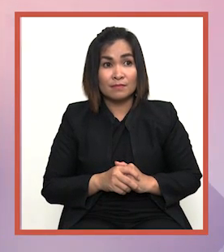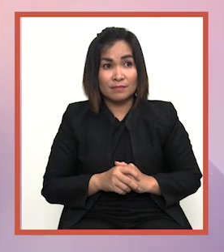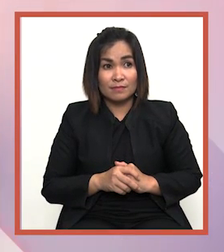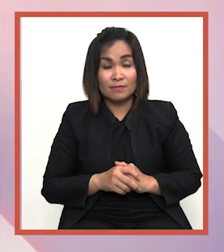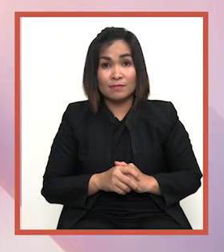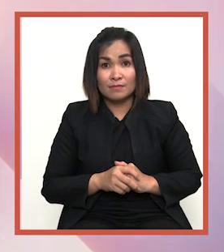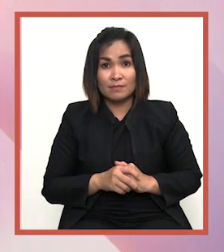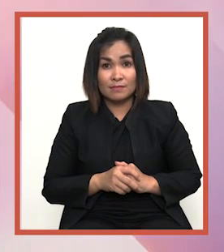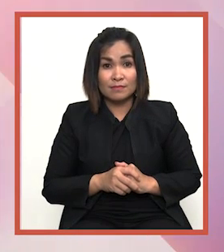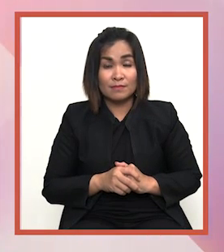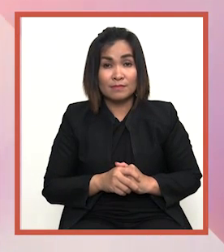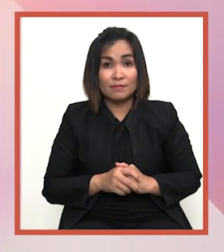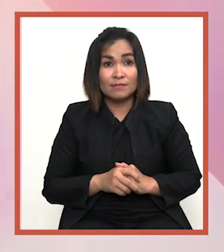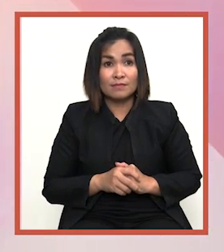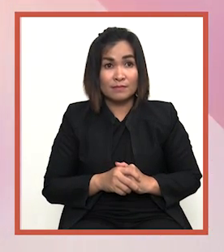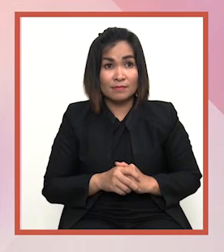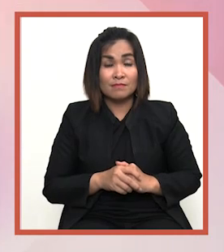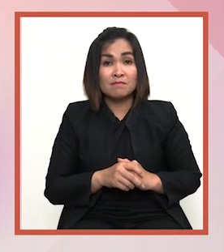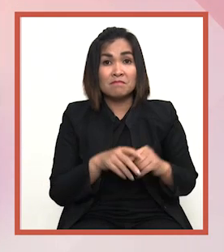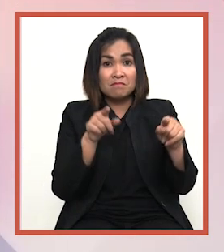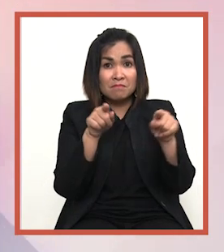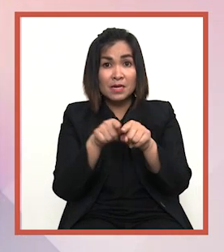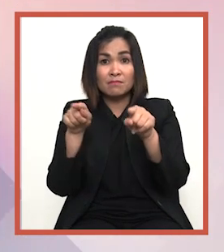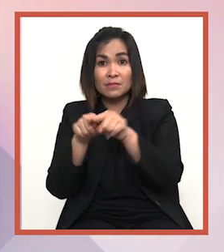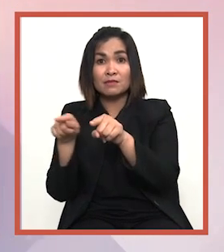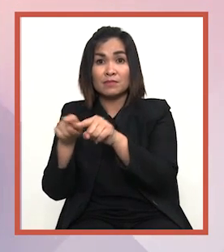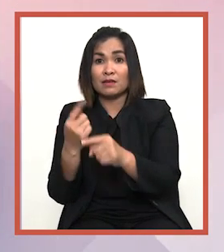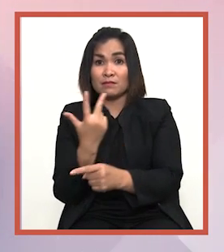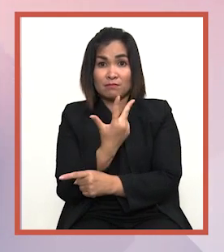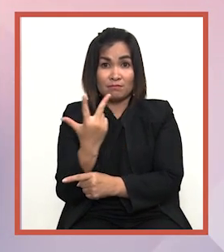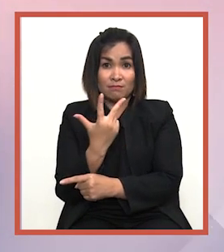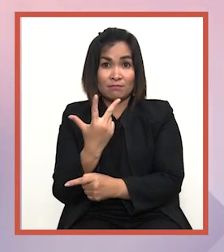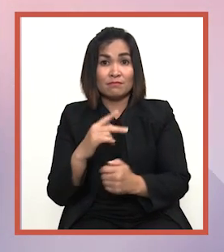นะครับนะลักษณะของมันจะเหมือนกัน